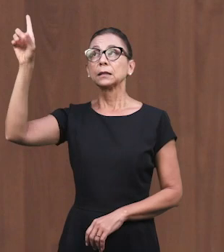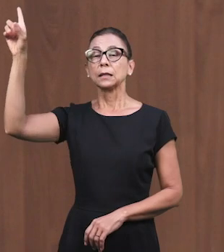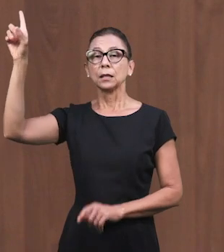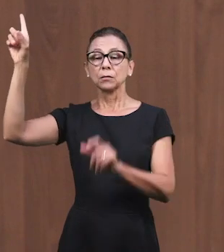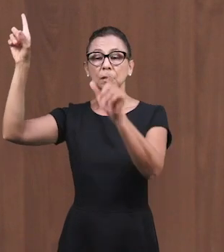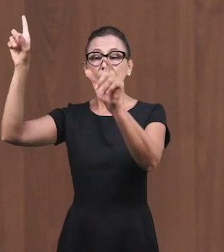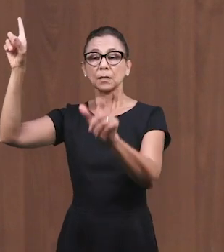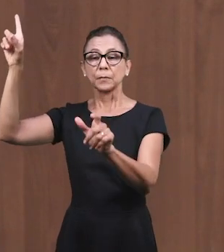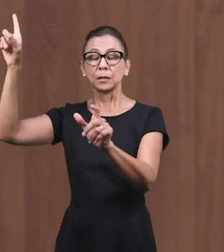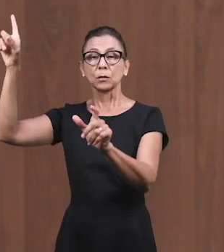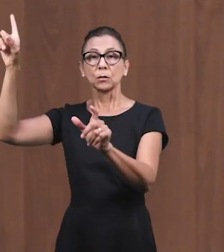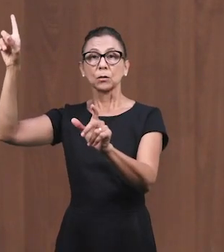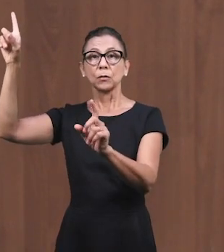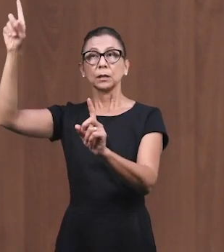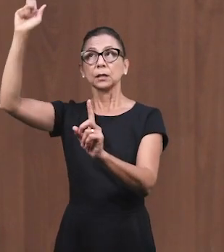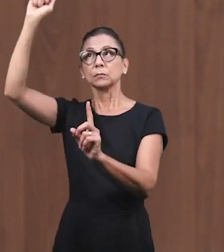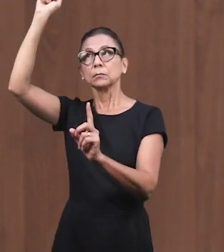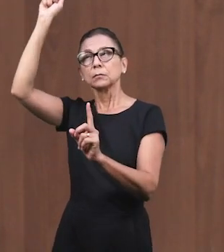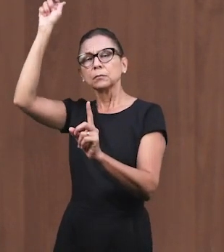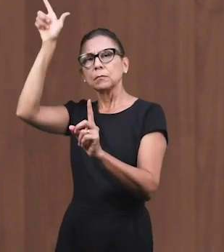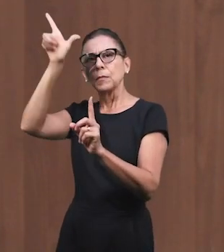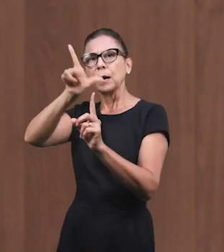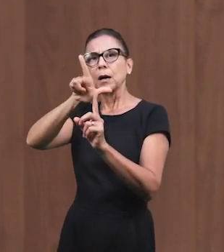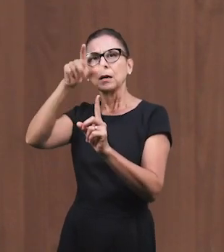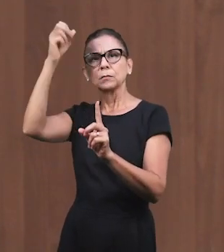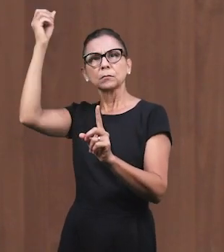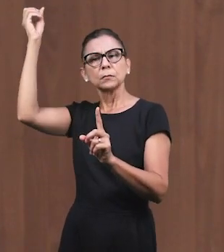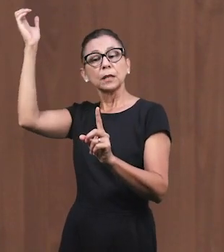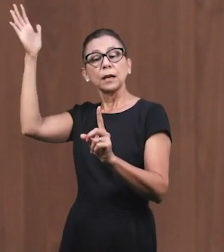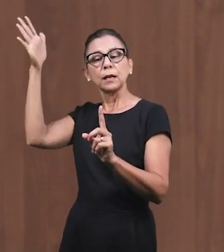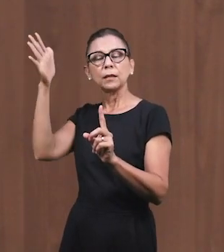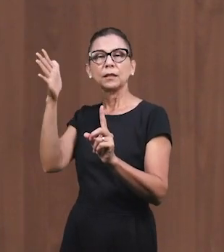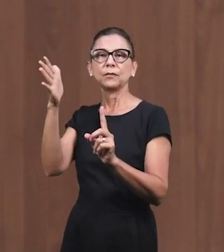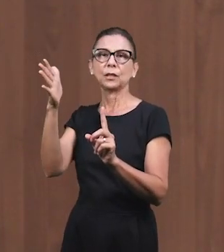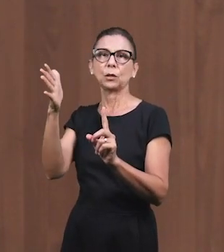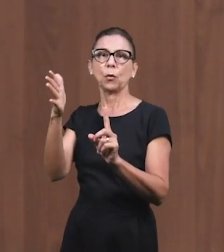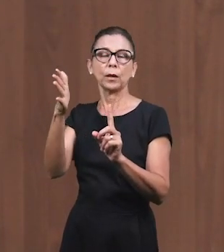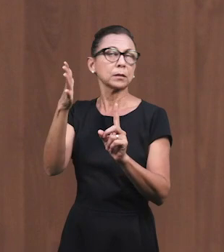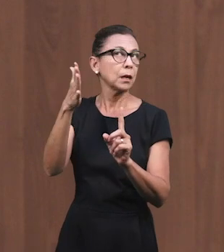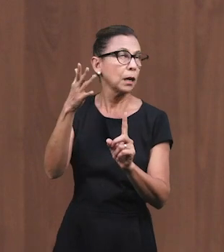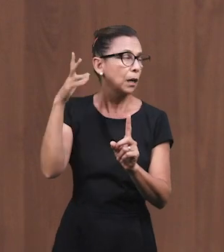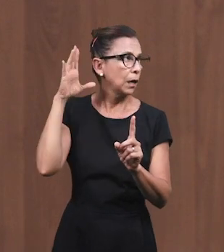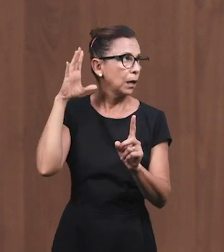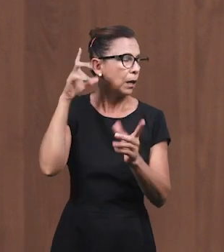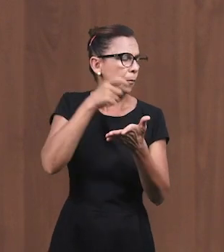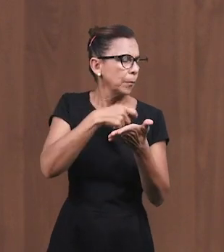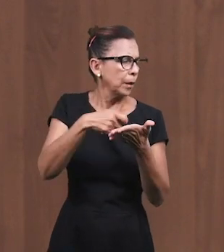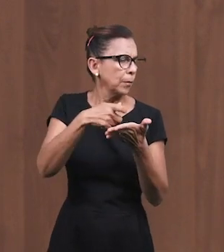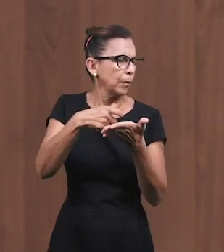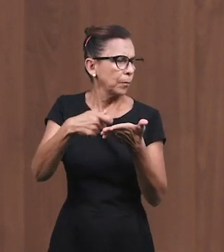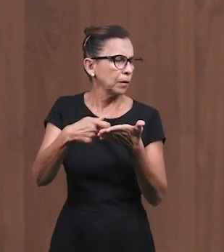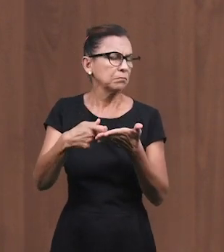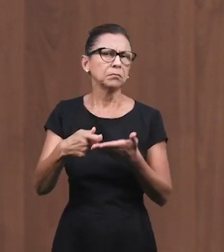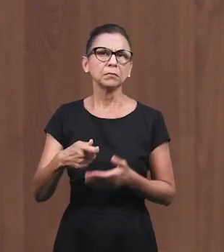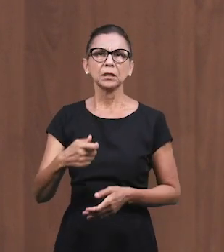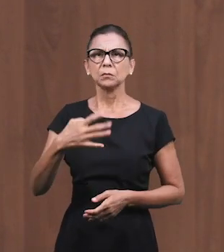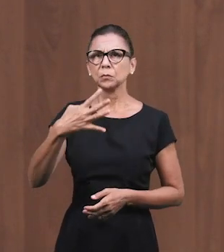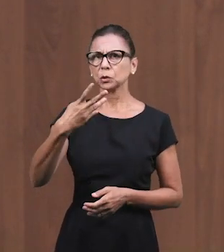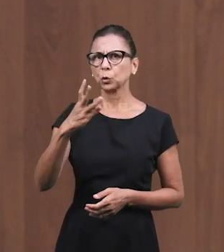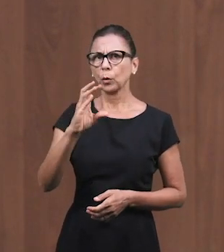Seigneur. Ils ont écrit ce que le Seigneur a révélé à eux pour écrire. Donc, beaucoup ont été les